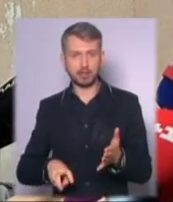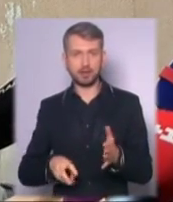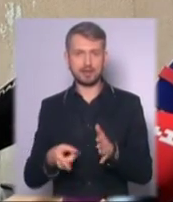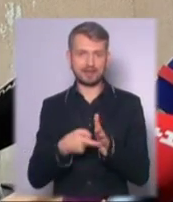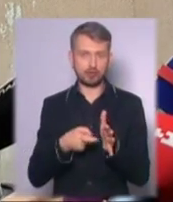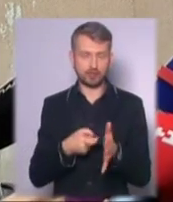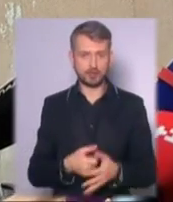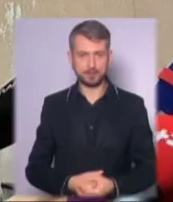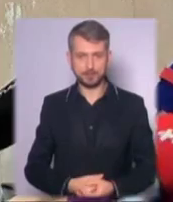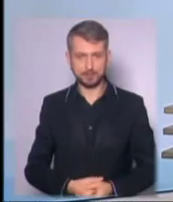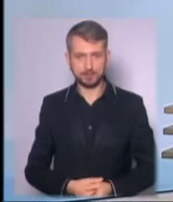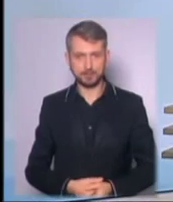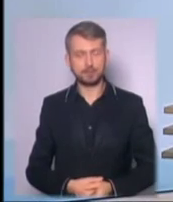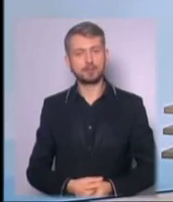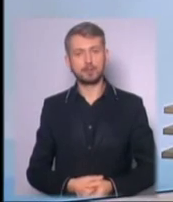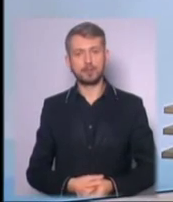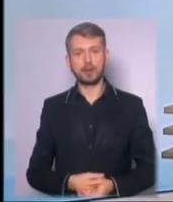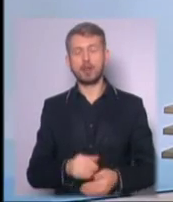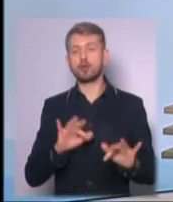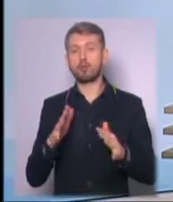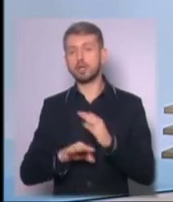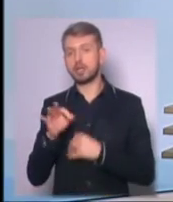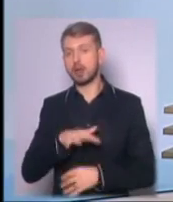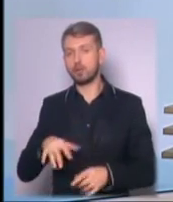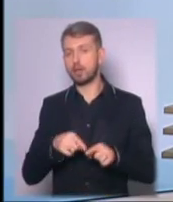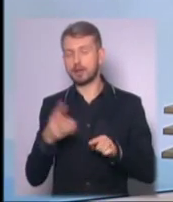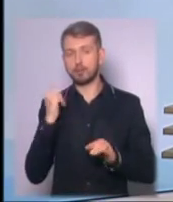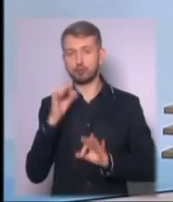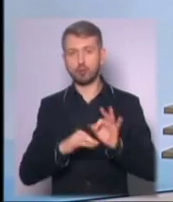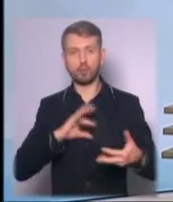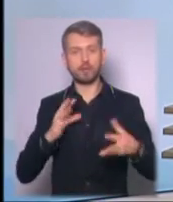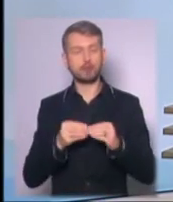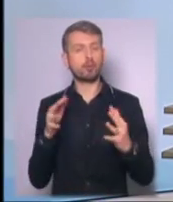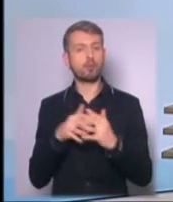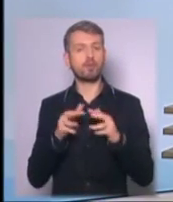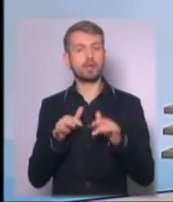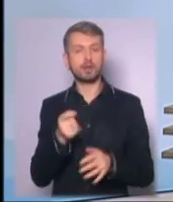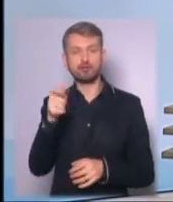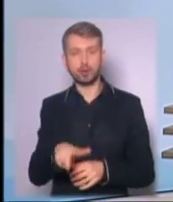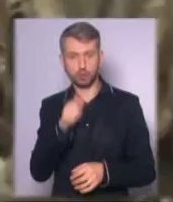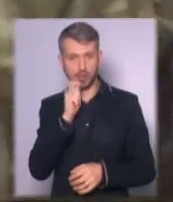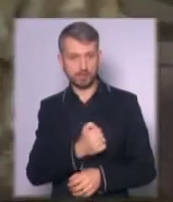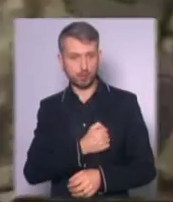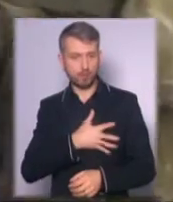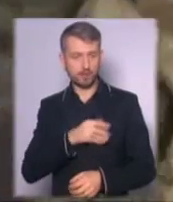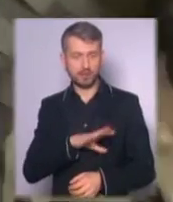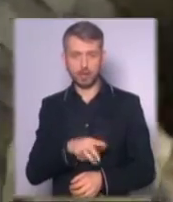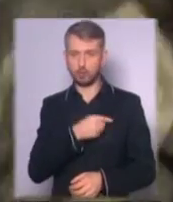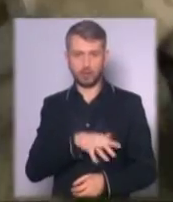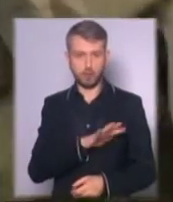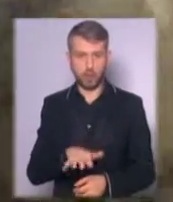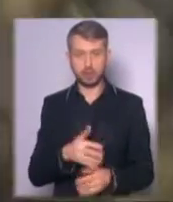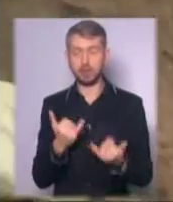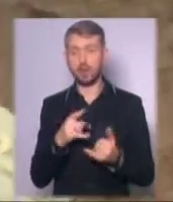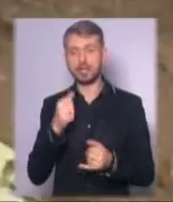слідчих. І до подій на Сході. За минулу добу внаслідок бойових дій жоден український військовий не загинув і не був поранений. Сьогодні,